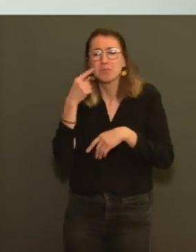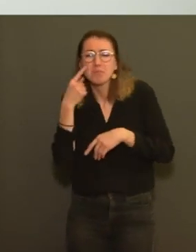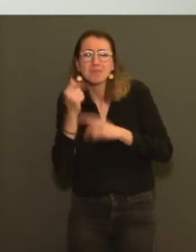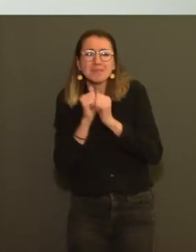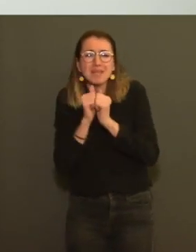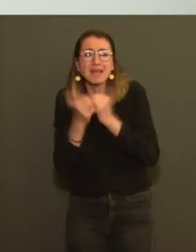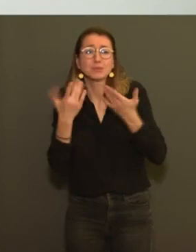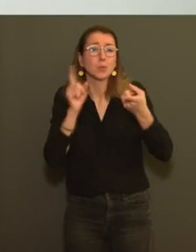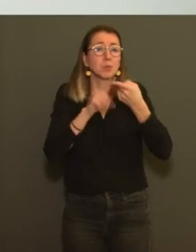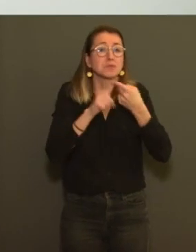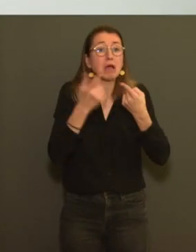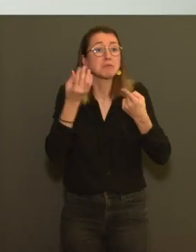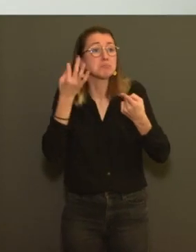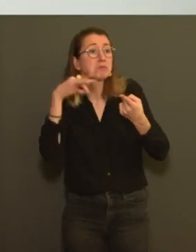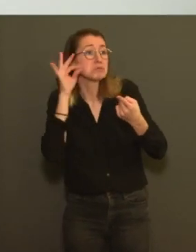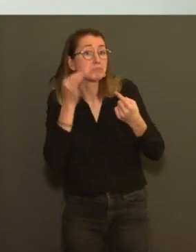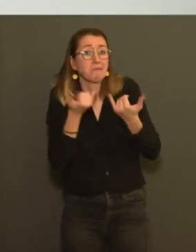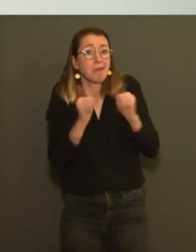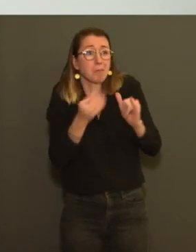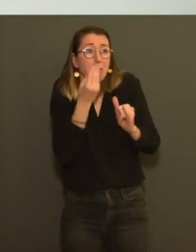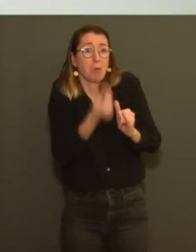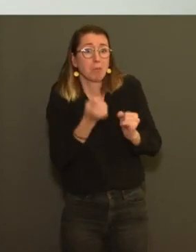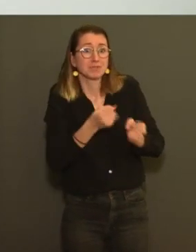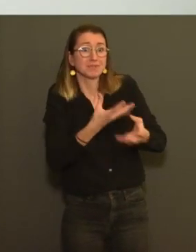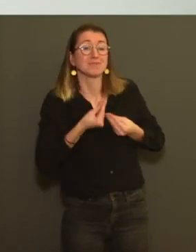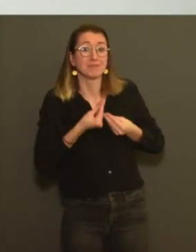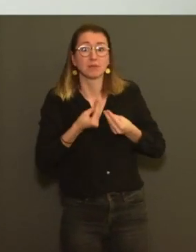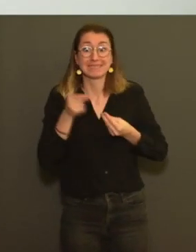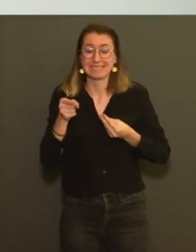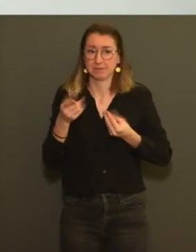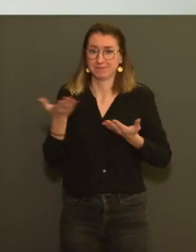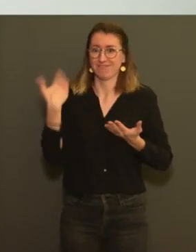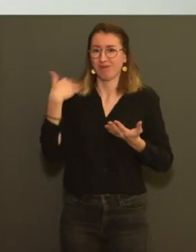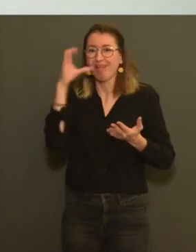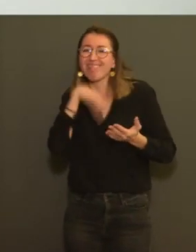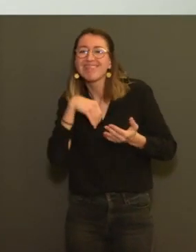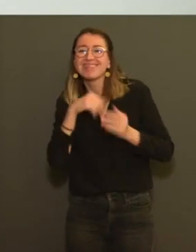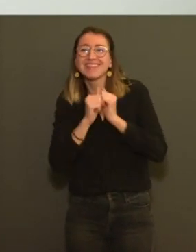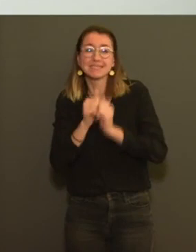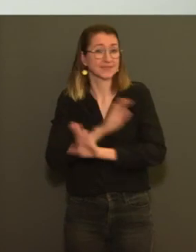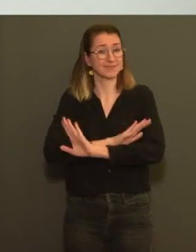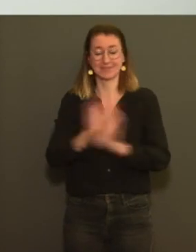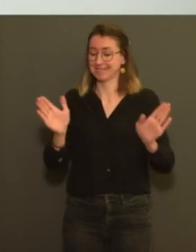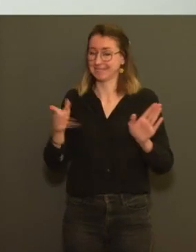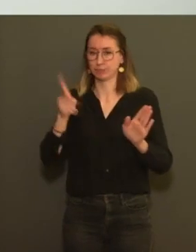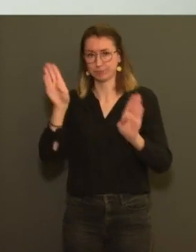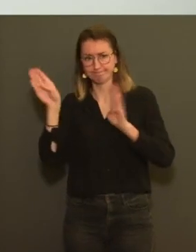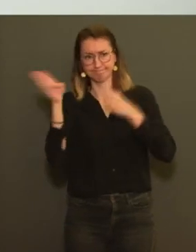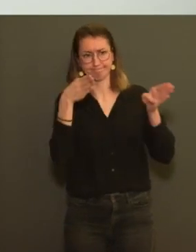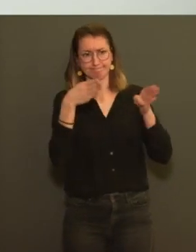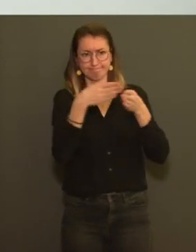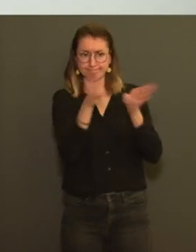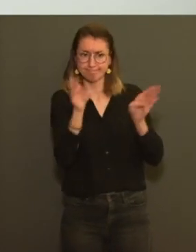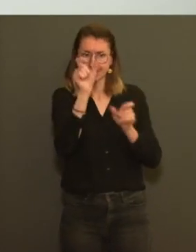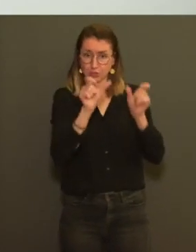disparaissent parce qu'ils encombrent le système de testing et ne permettent pas d'obtenir la performance de réalisation du test et de